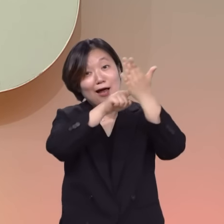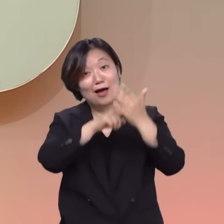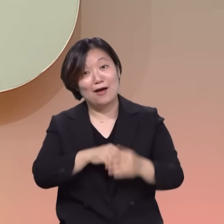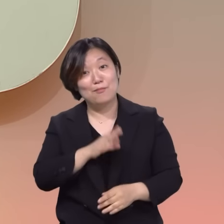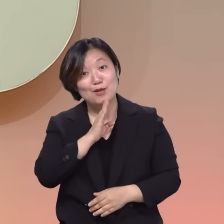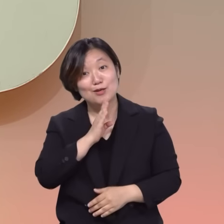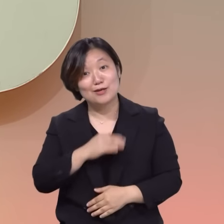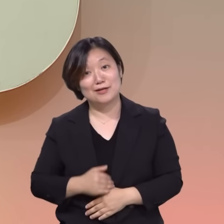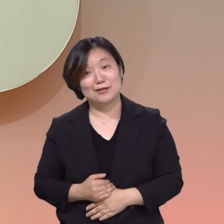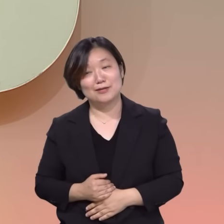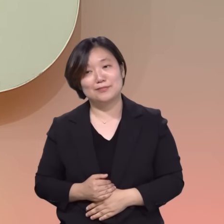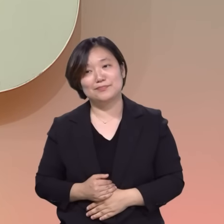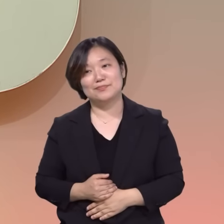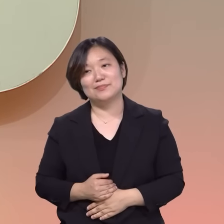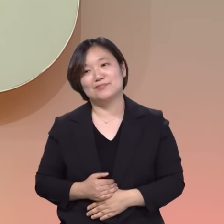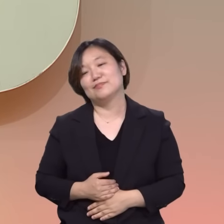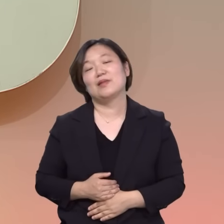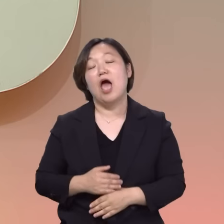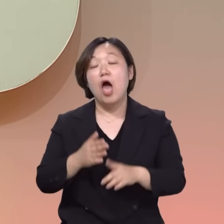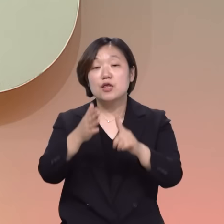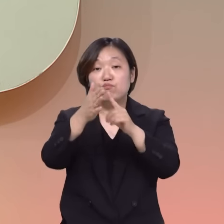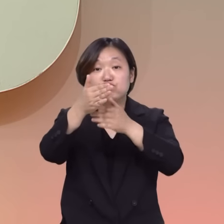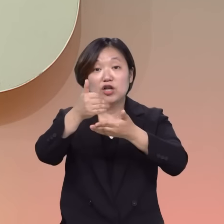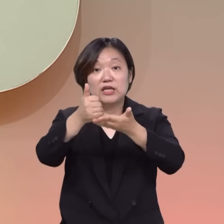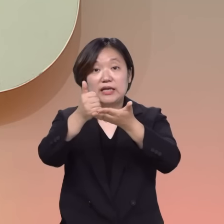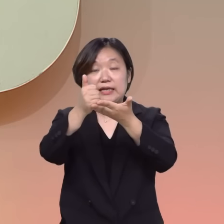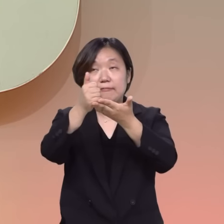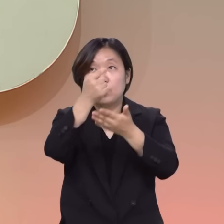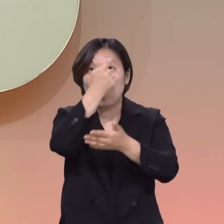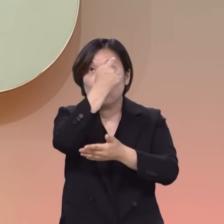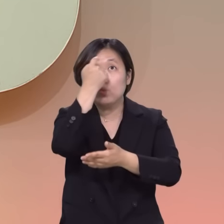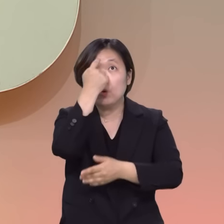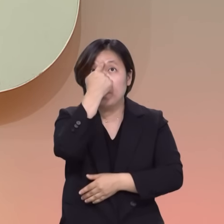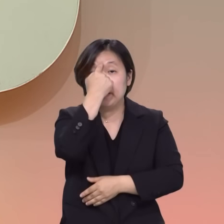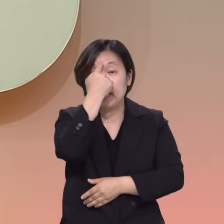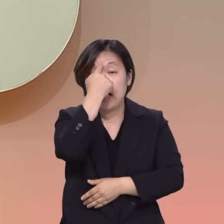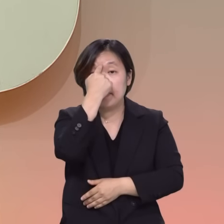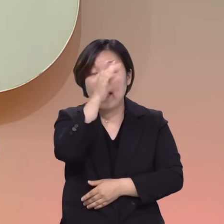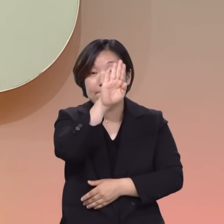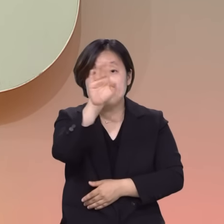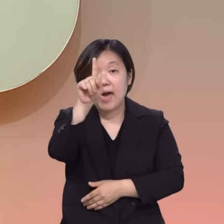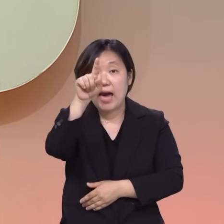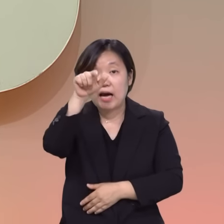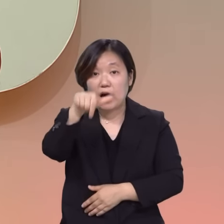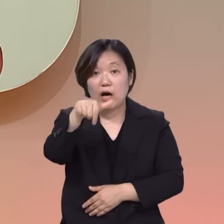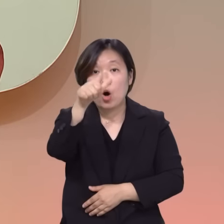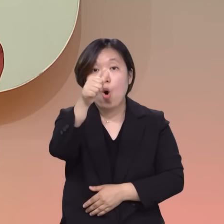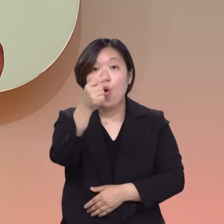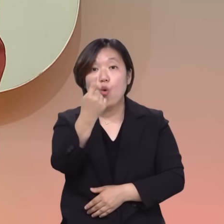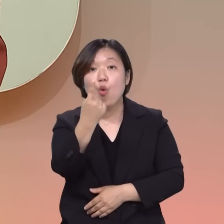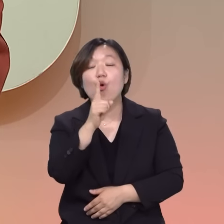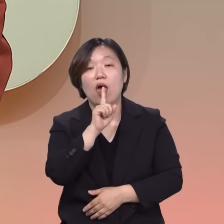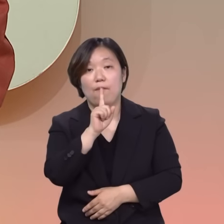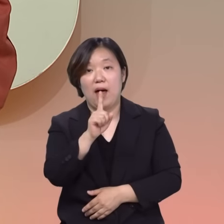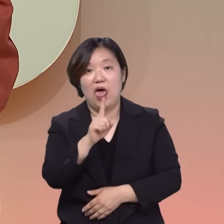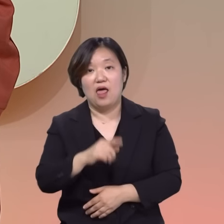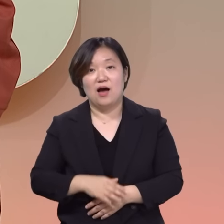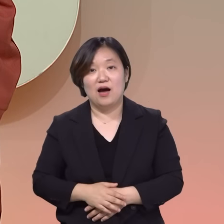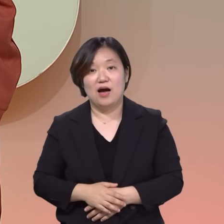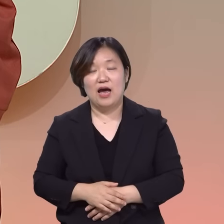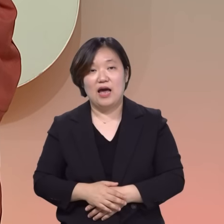불교에서는 부처님 불보살님의요 미간 있죠 눈썹 사이 미간을 백호라고 부릅니다 백호 이렇게